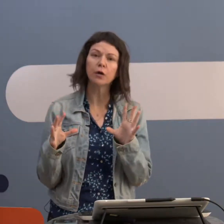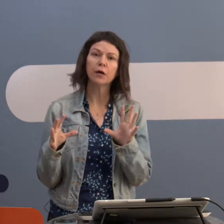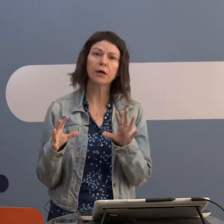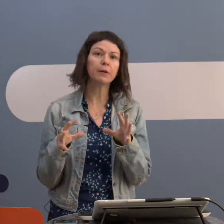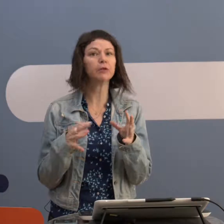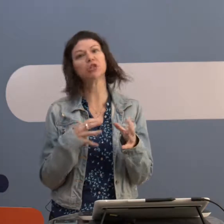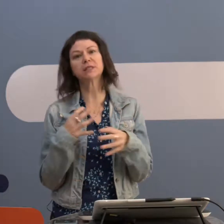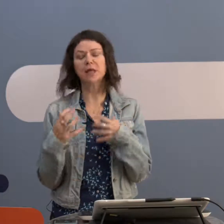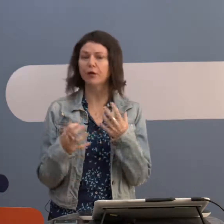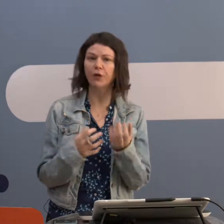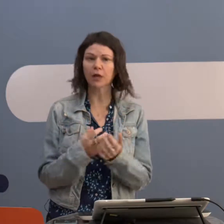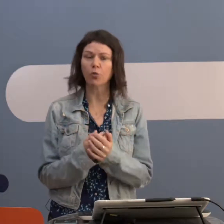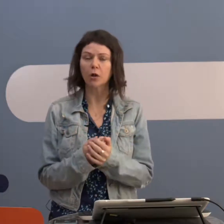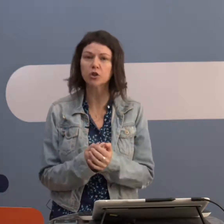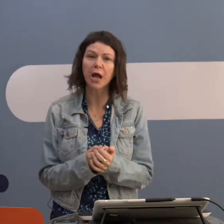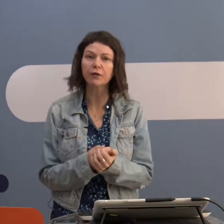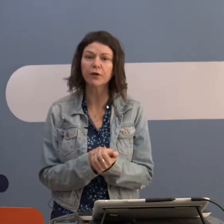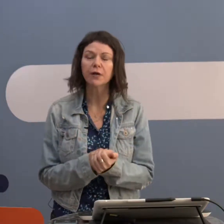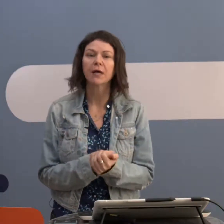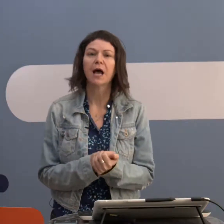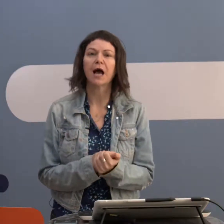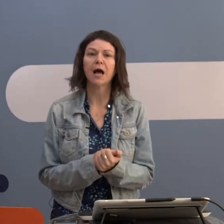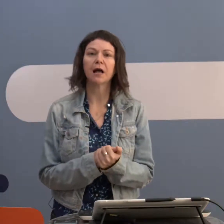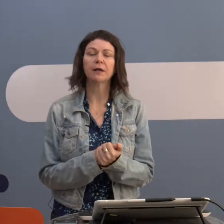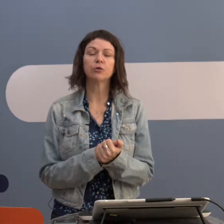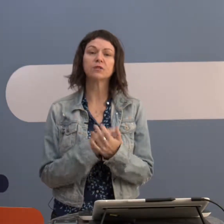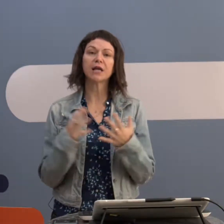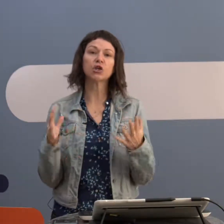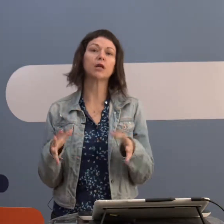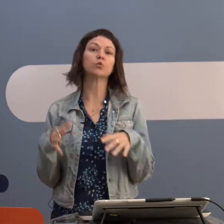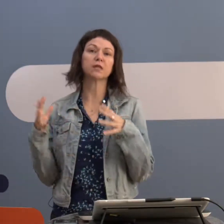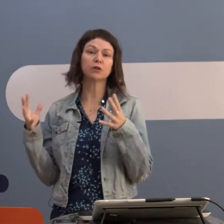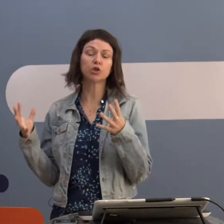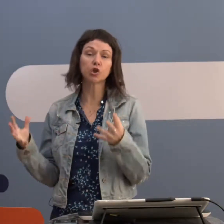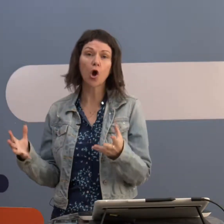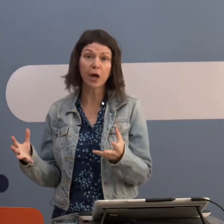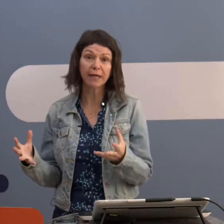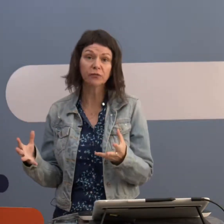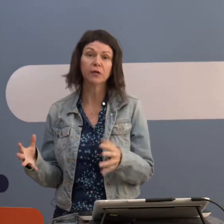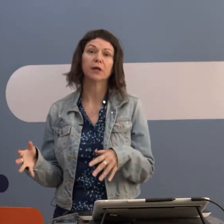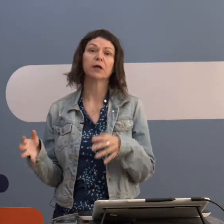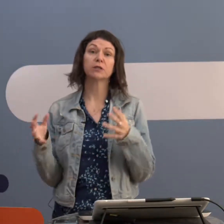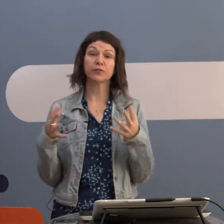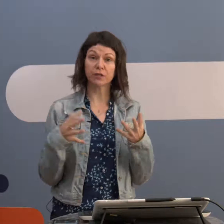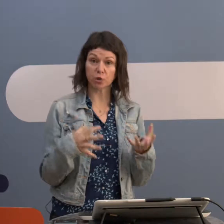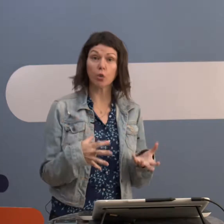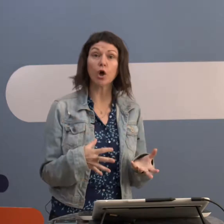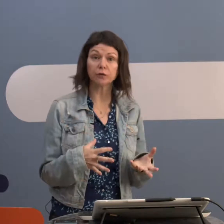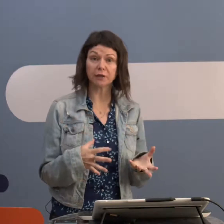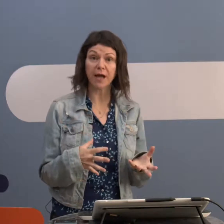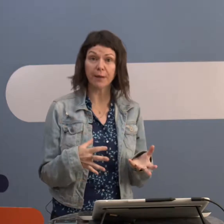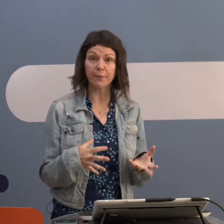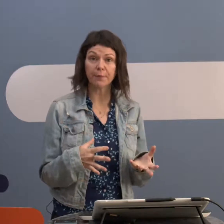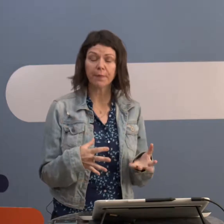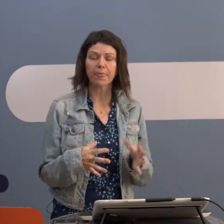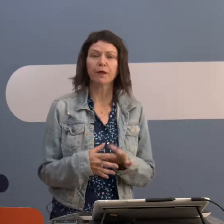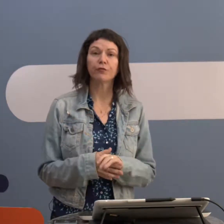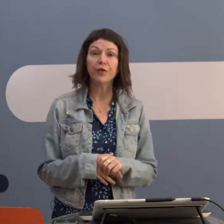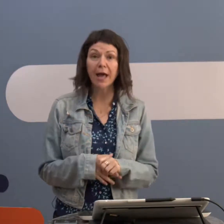השיעור, גם למי שהצטרף אלינו עכשיו, הנושא שלנו זה תקשורת וזכויות